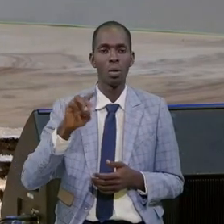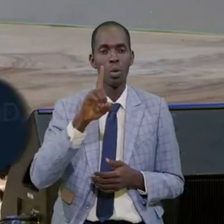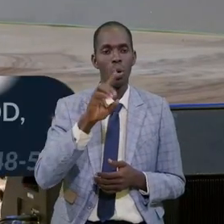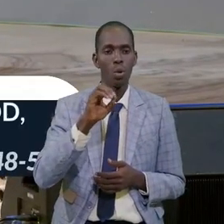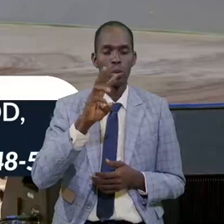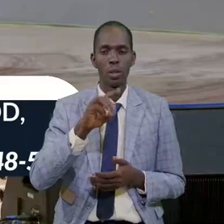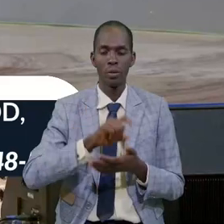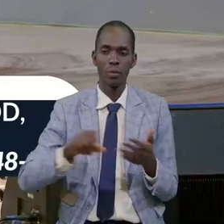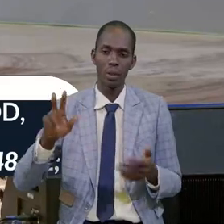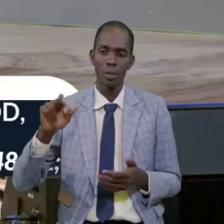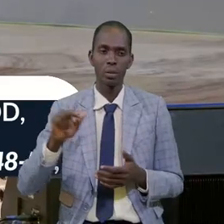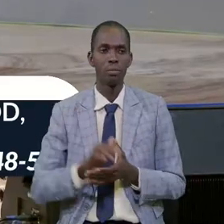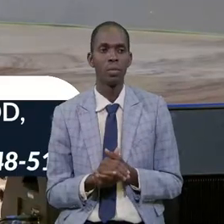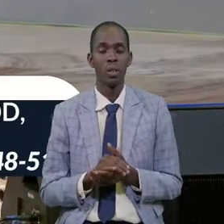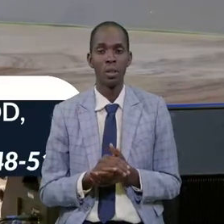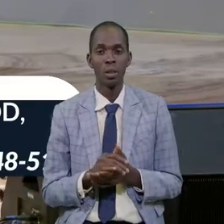Psaume 106,